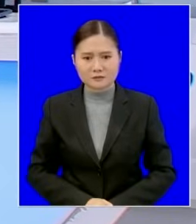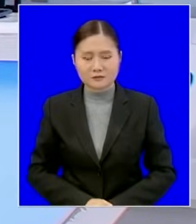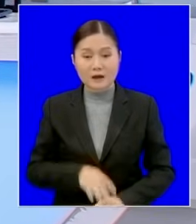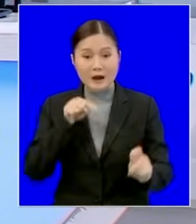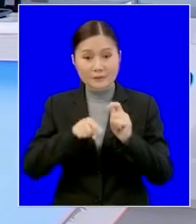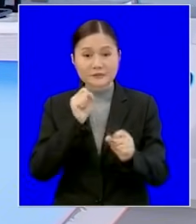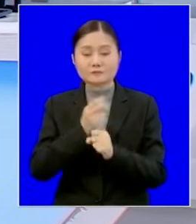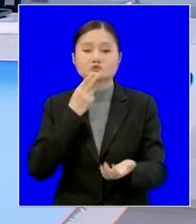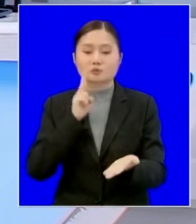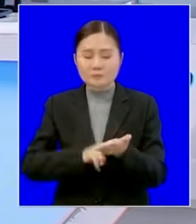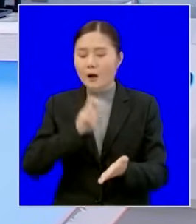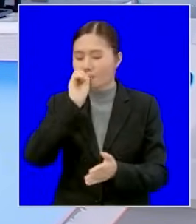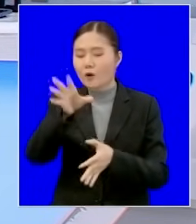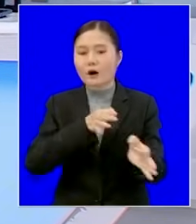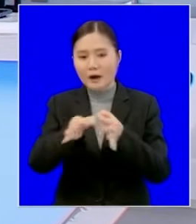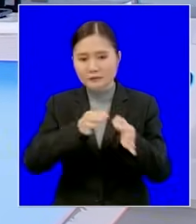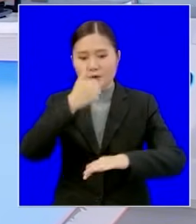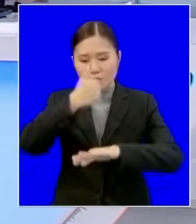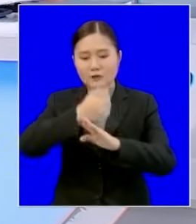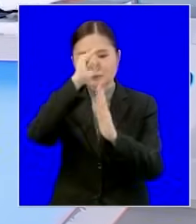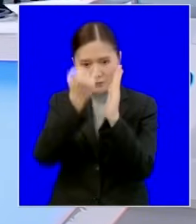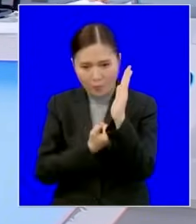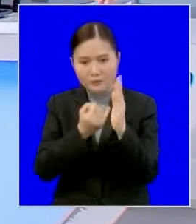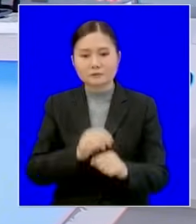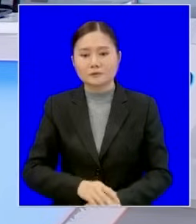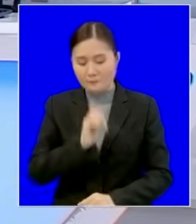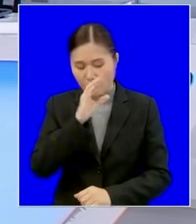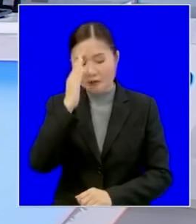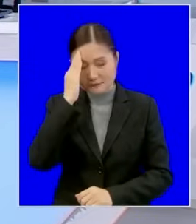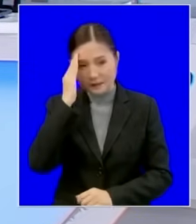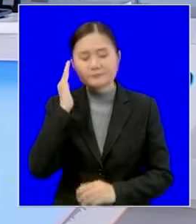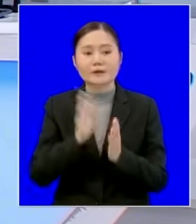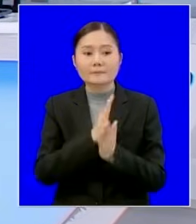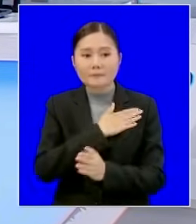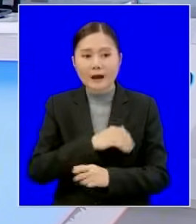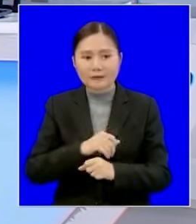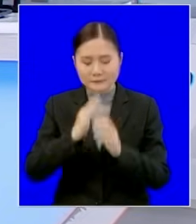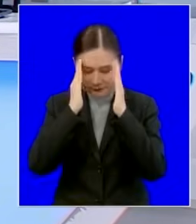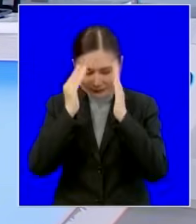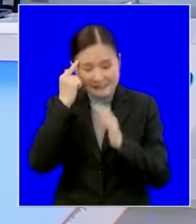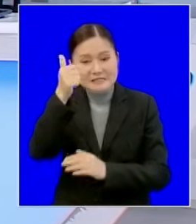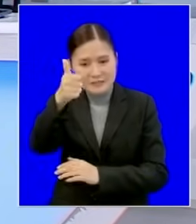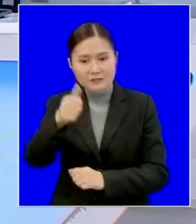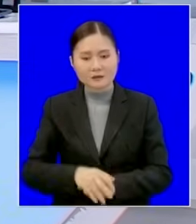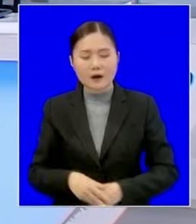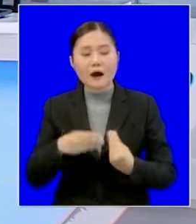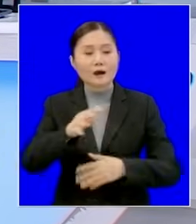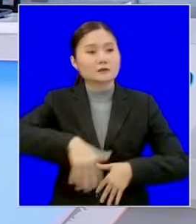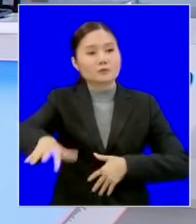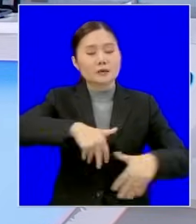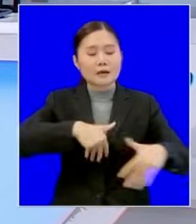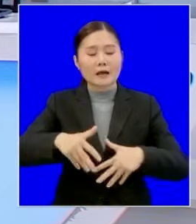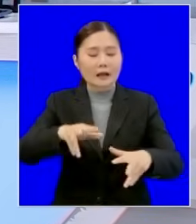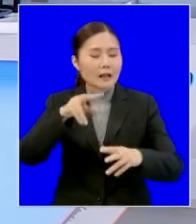ภอต้องทำหนังสือแจ้งชี้แจงไปถึงผู้ว่าเลยนะ ใช่แต่ก็คือต้องบอกนะฮะว่าหลวงปู่ท่านเนี่ยท่านเจตนาดีจะให้ญาติโยมได้รับน้ำมนต์ทั่ว